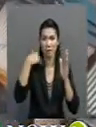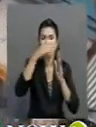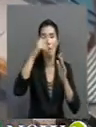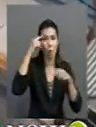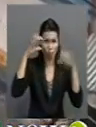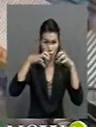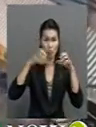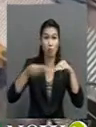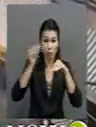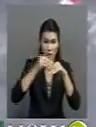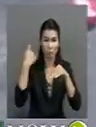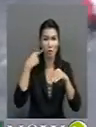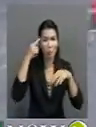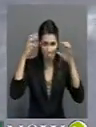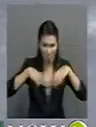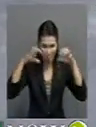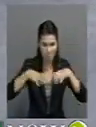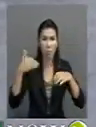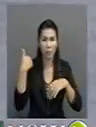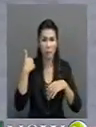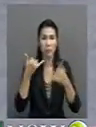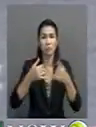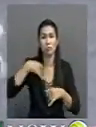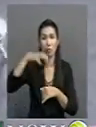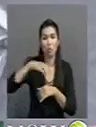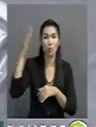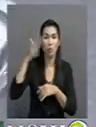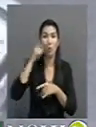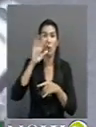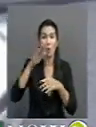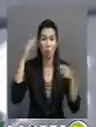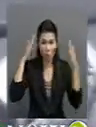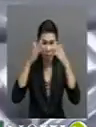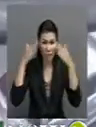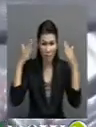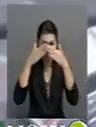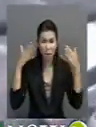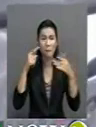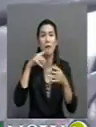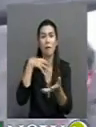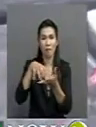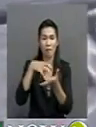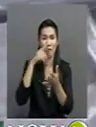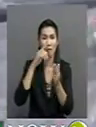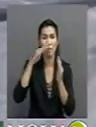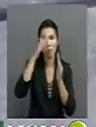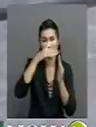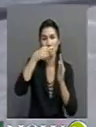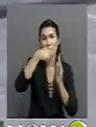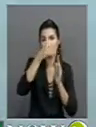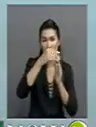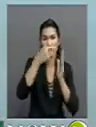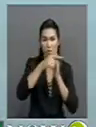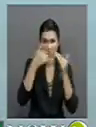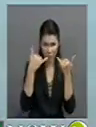พิ่มมากขึ้นและมีฝนตกหนักมากด้านกรมอุตุนิยมวิทยาของเวียดนามระบุนะครับว่าอิทธิพลของพายุโซนร้อนจะเข้าสู่ภาคเหนือภาคกลางของเวียด